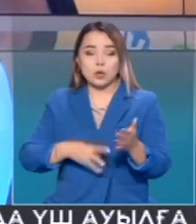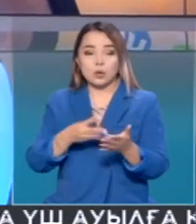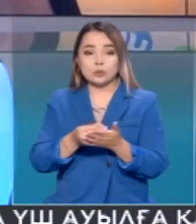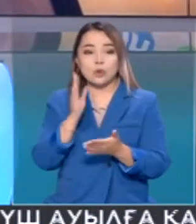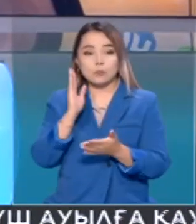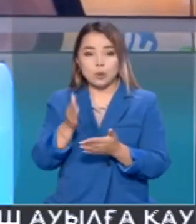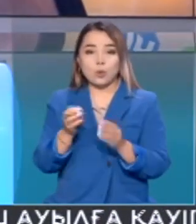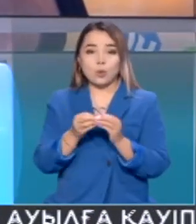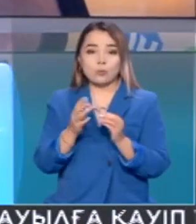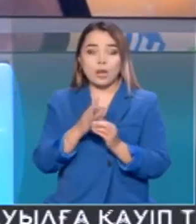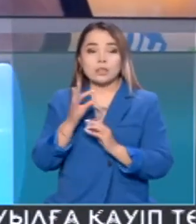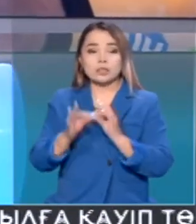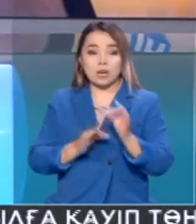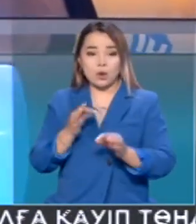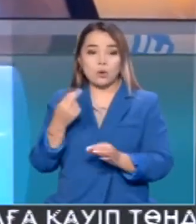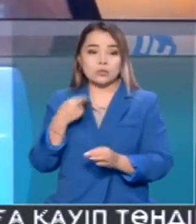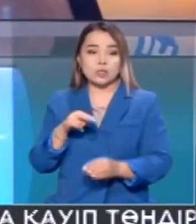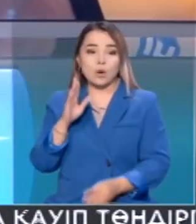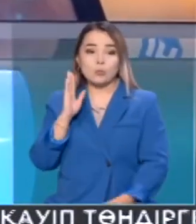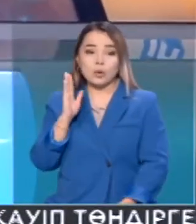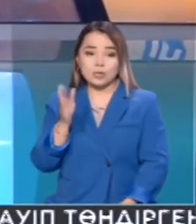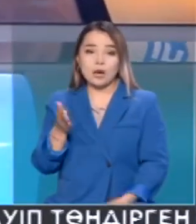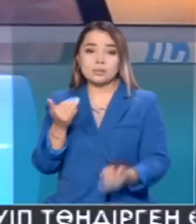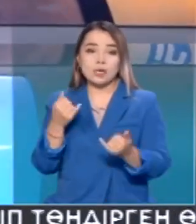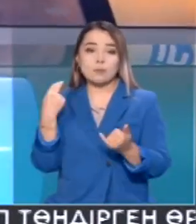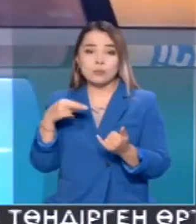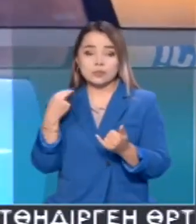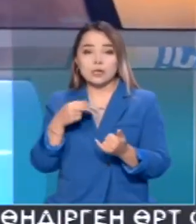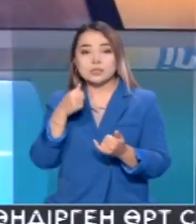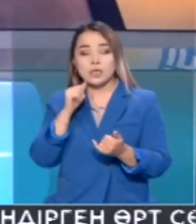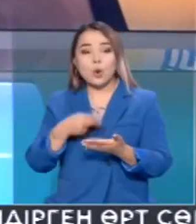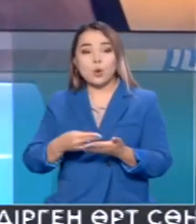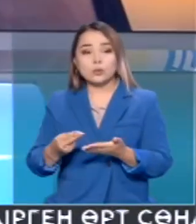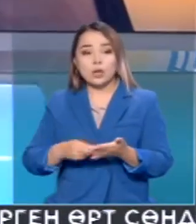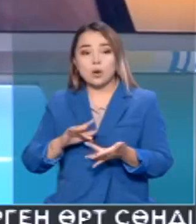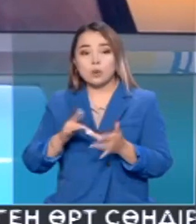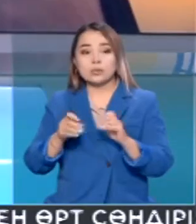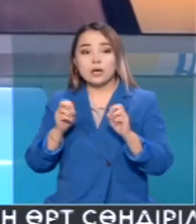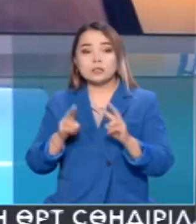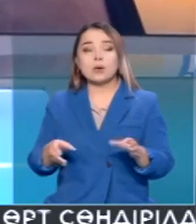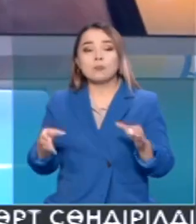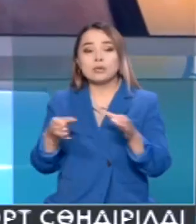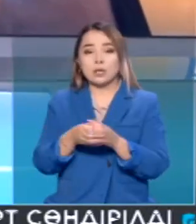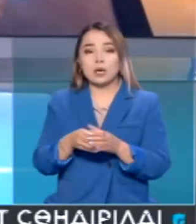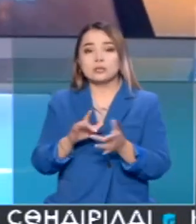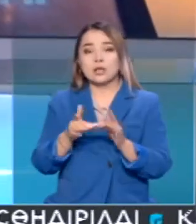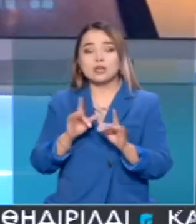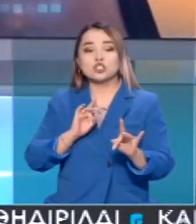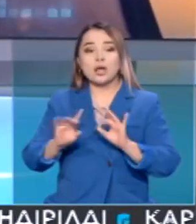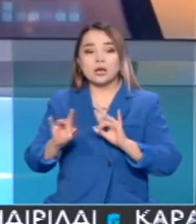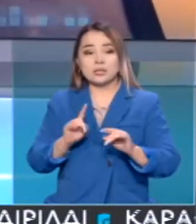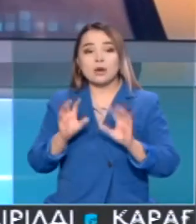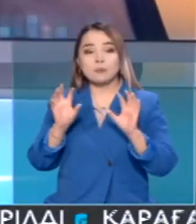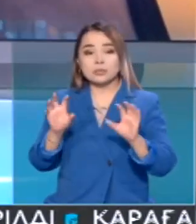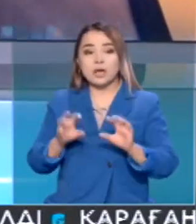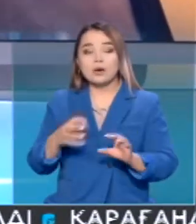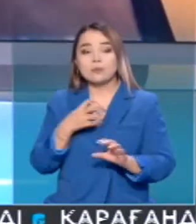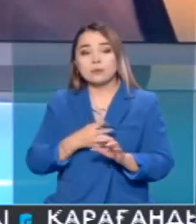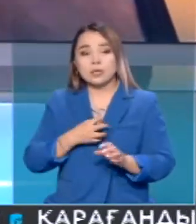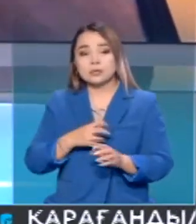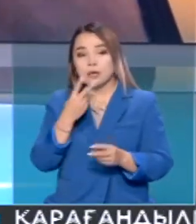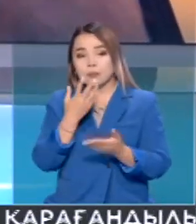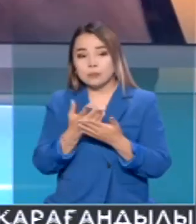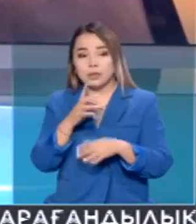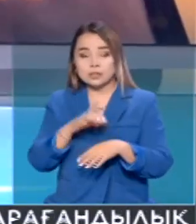көнбесе 15 тәулікке дейін қамауға алынады. Президент кеше қол қойған онлайн платформалар және онлайн жарнама туралы заңның негізгі